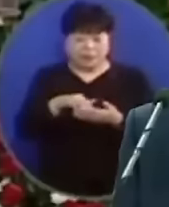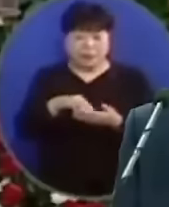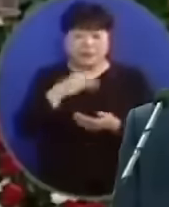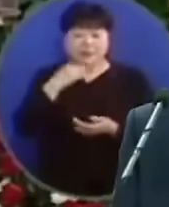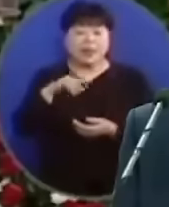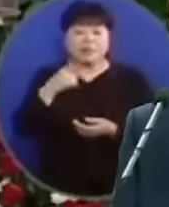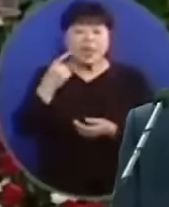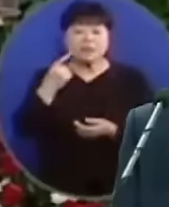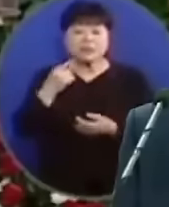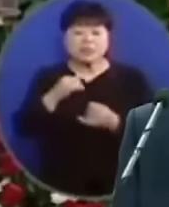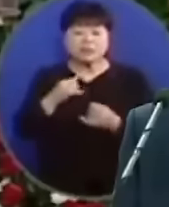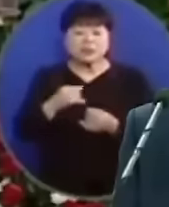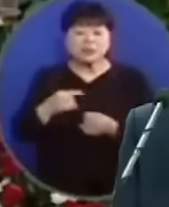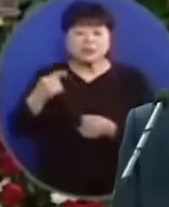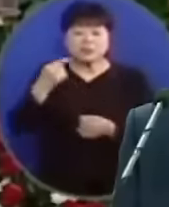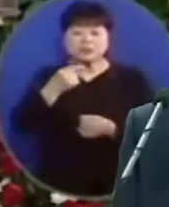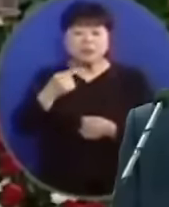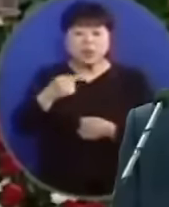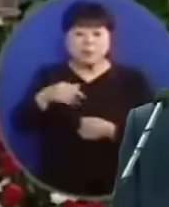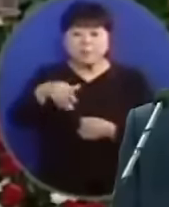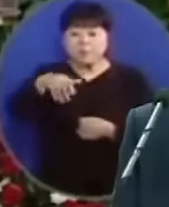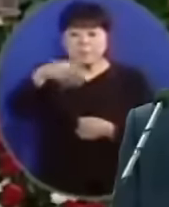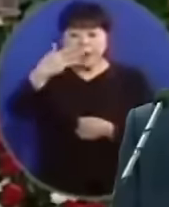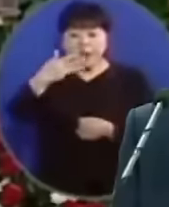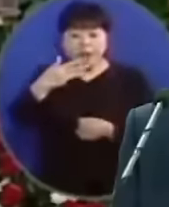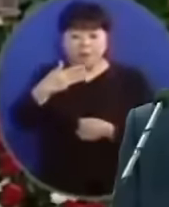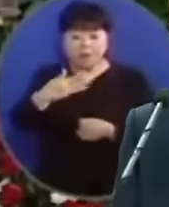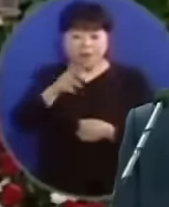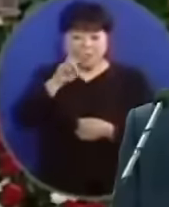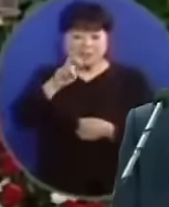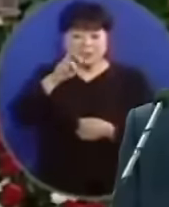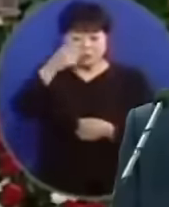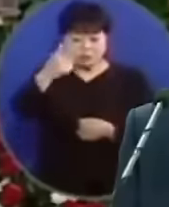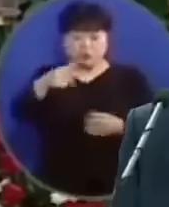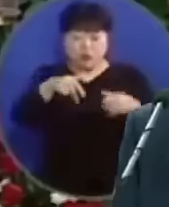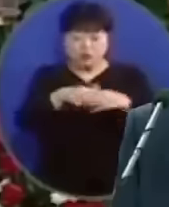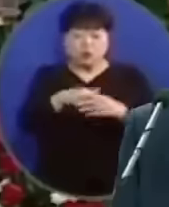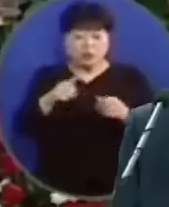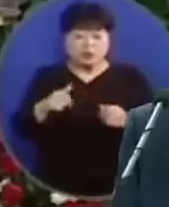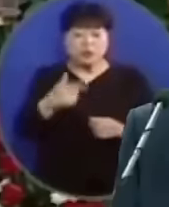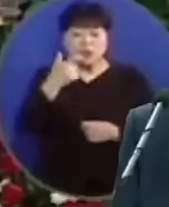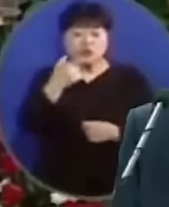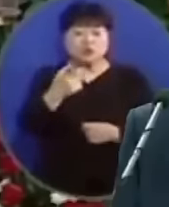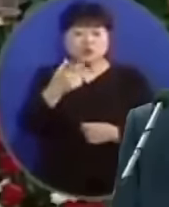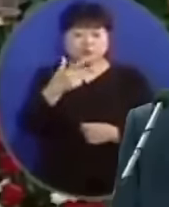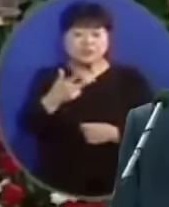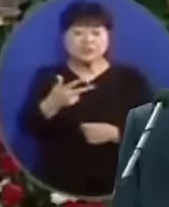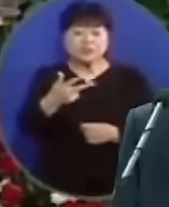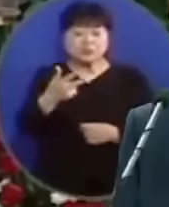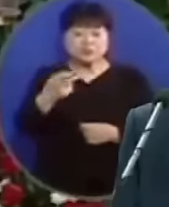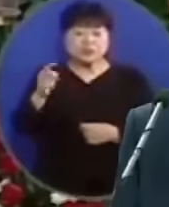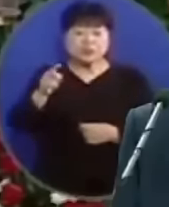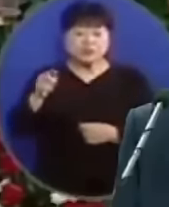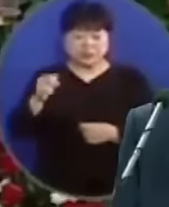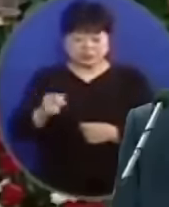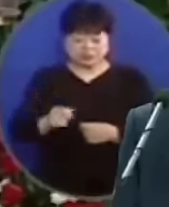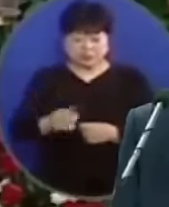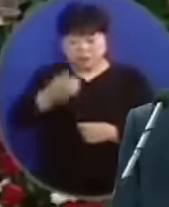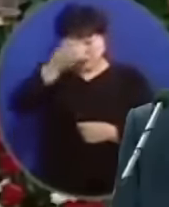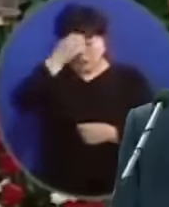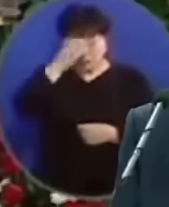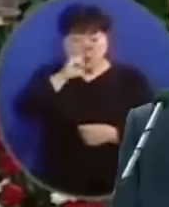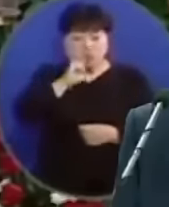100세 이상 고령자는 1,836명으로 이 가운데 종교를 가진 사람이 67.7%였으며